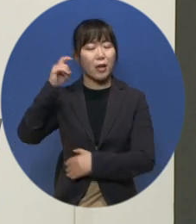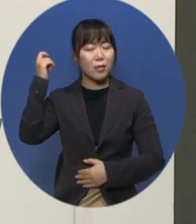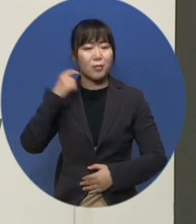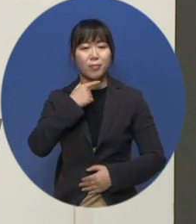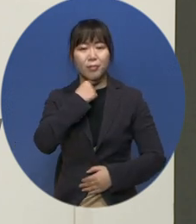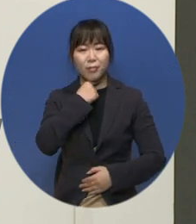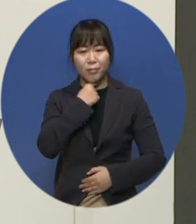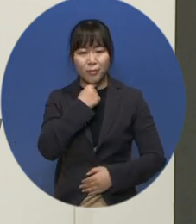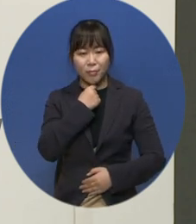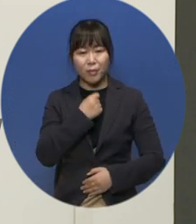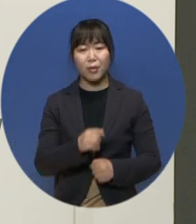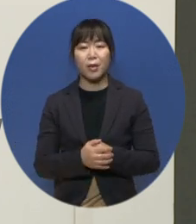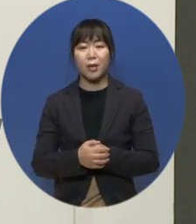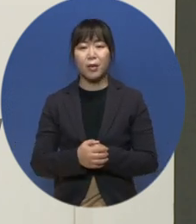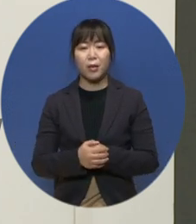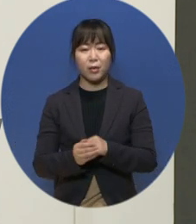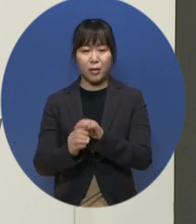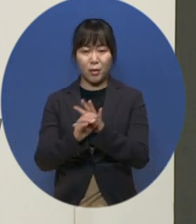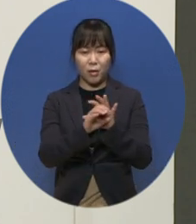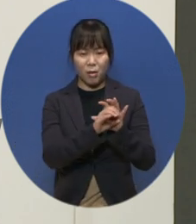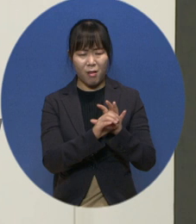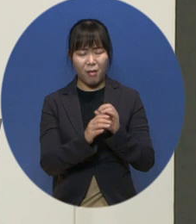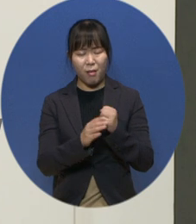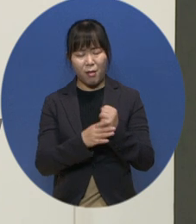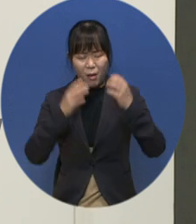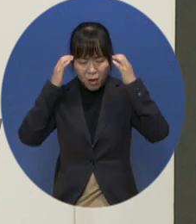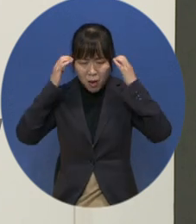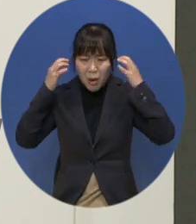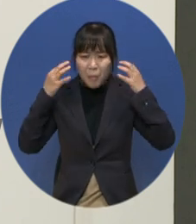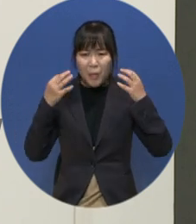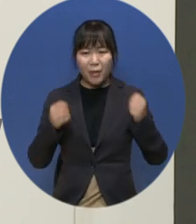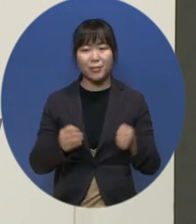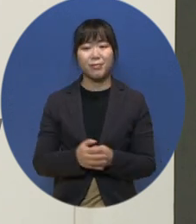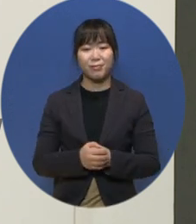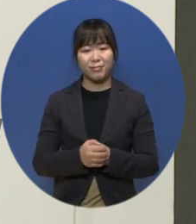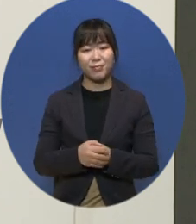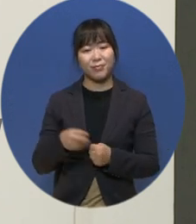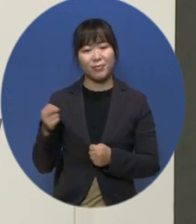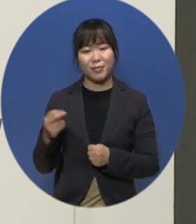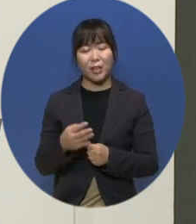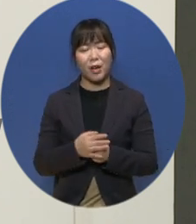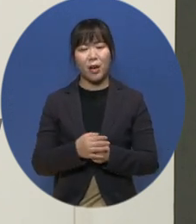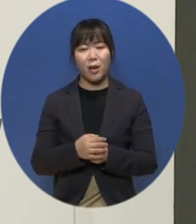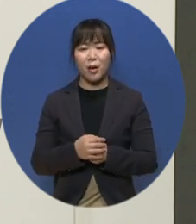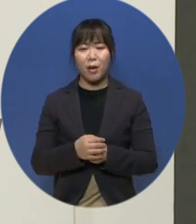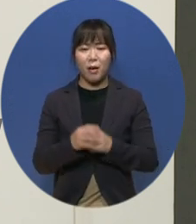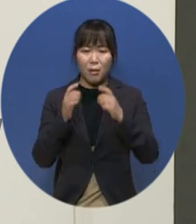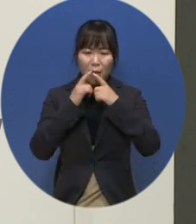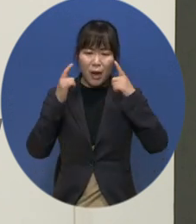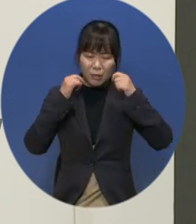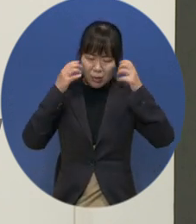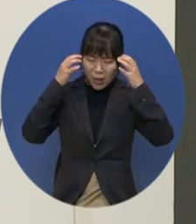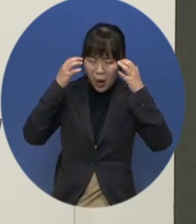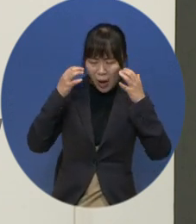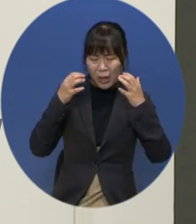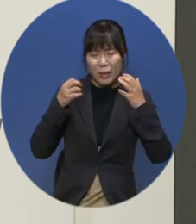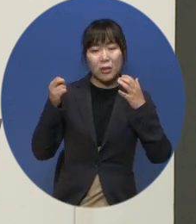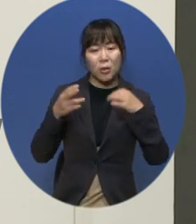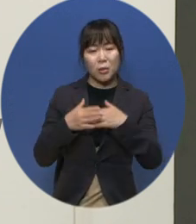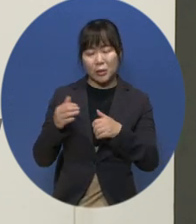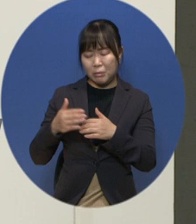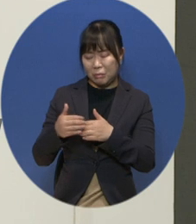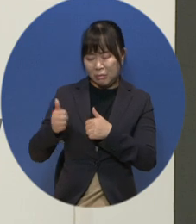들어보도록 하겠습니다. 코로나19 때문에 고생이 많으시죠. 또 이 더위에 마스크, 거리